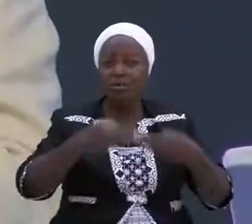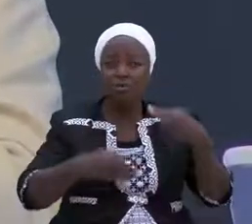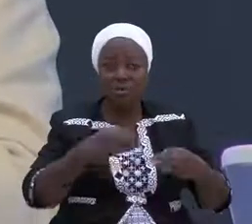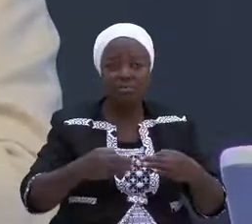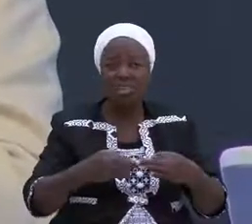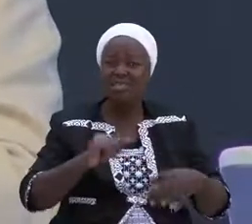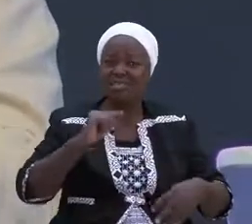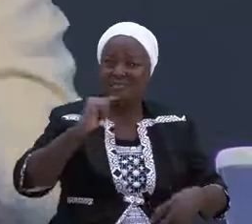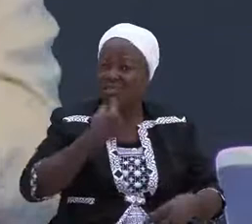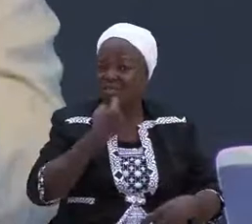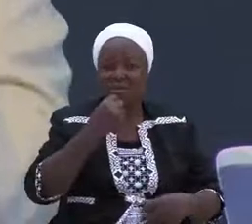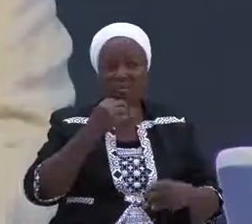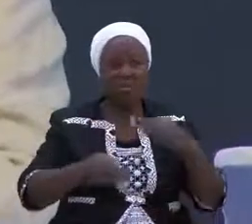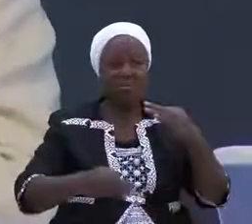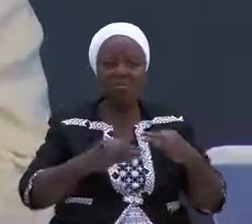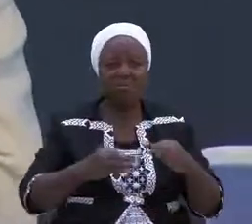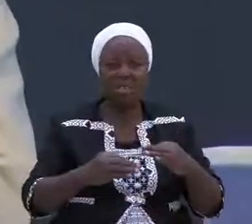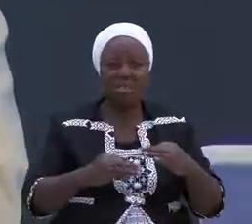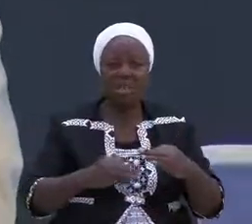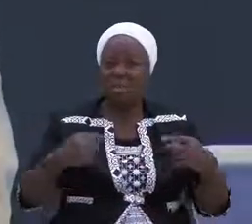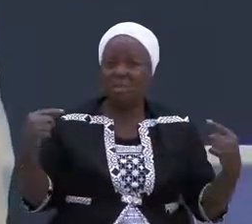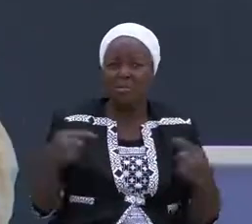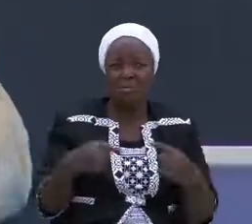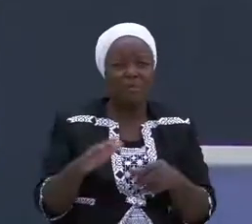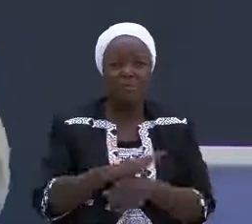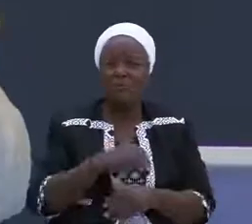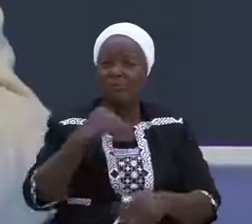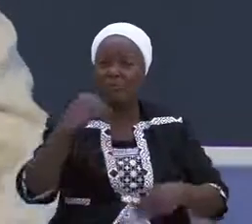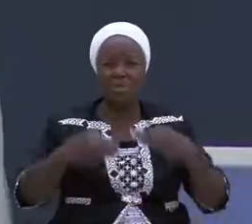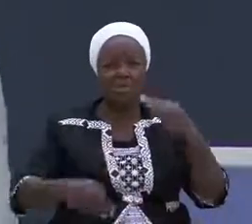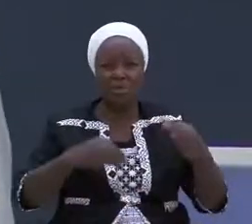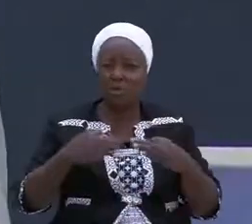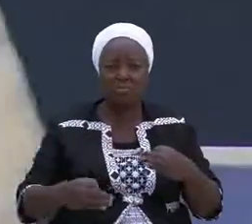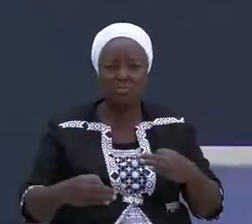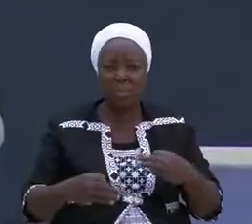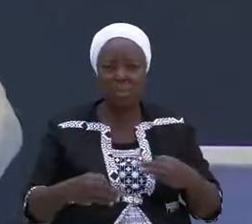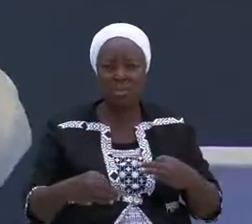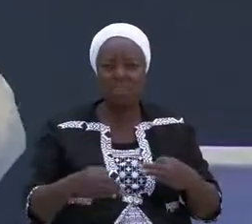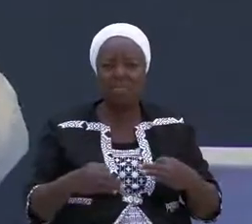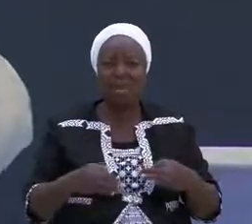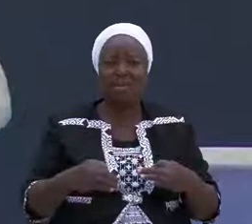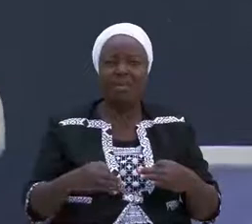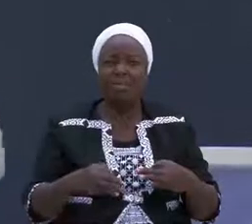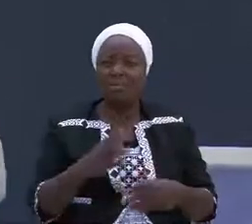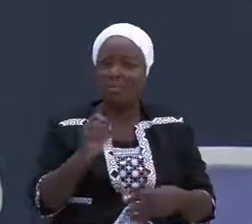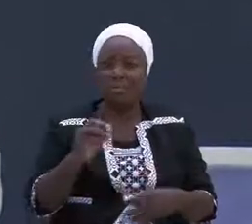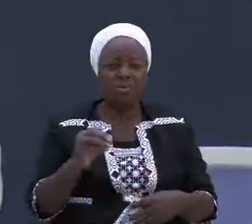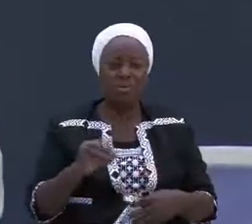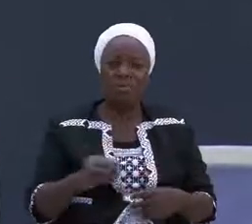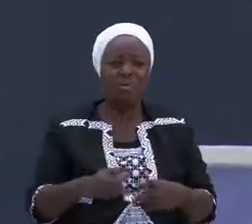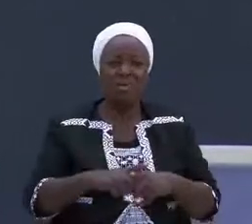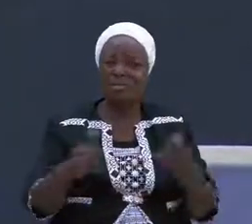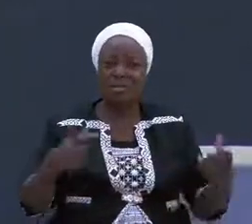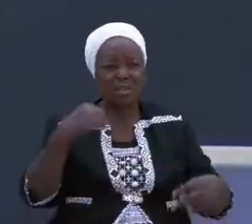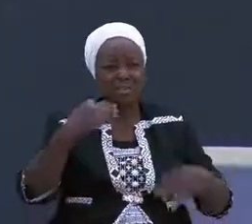au jugement de furieux, un jugement de tourment, un jugement incomparable, ceux qui